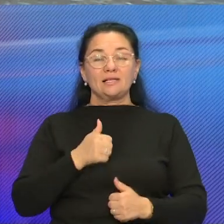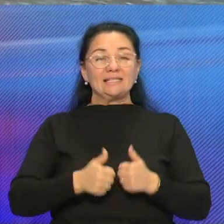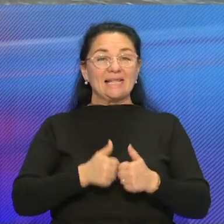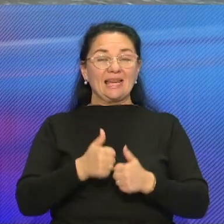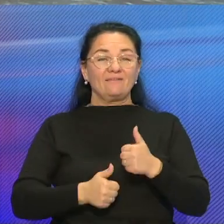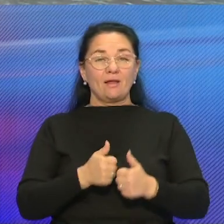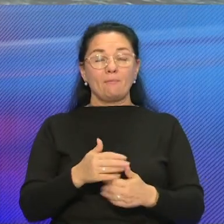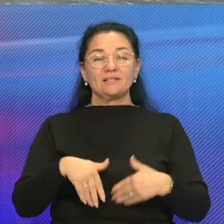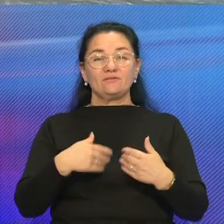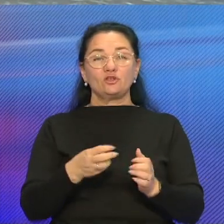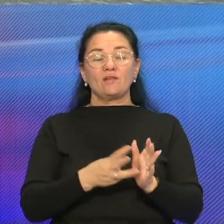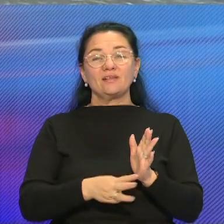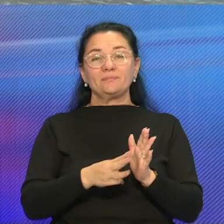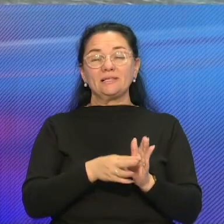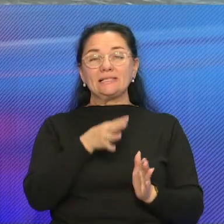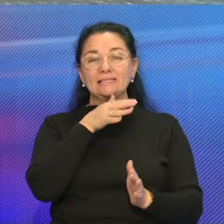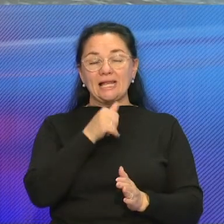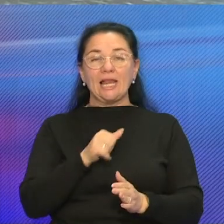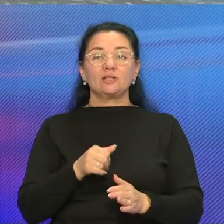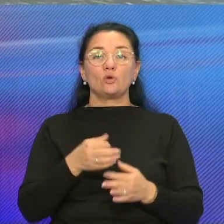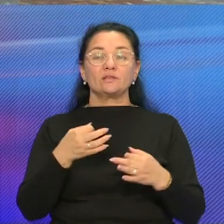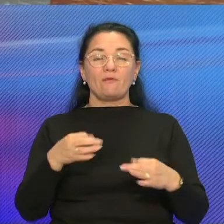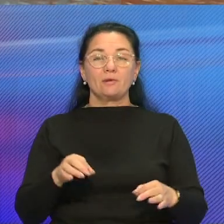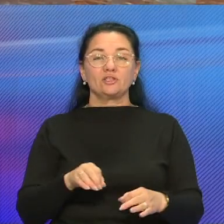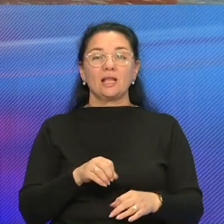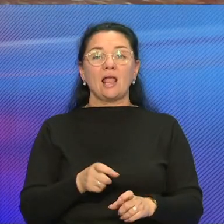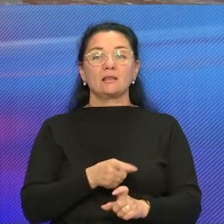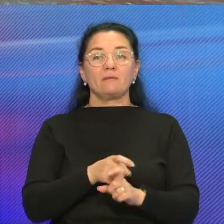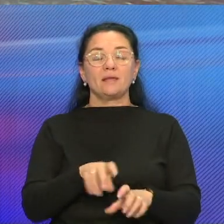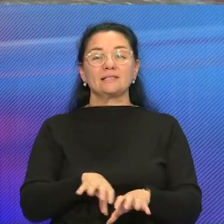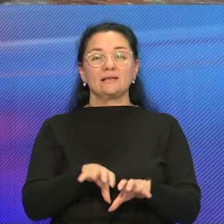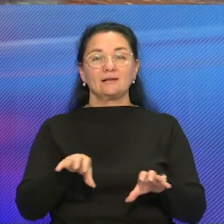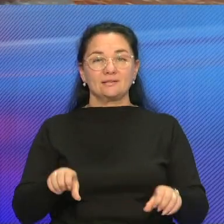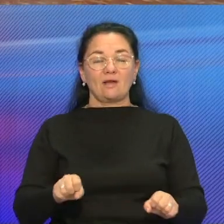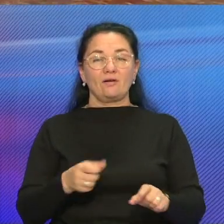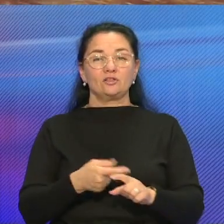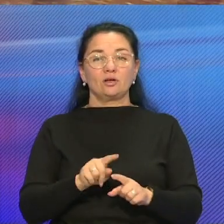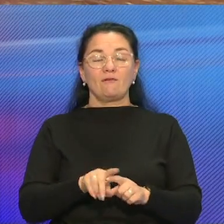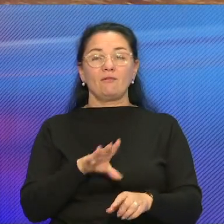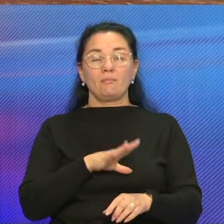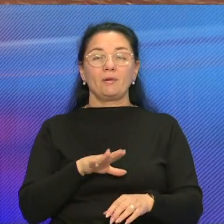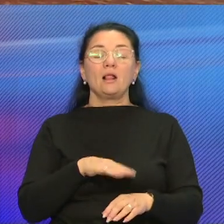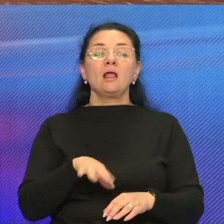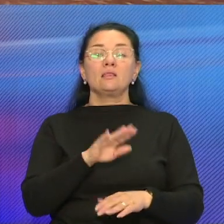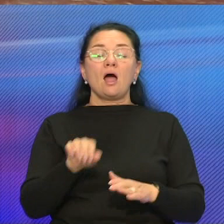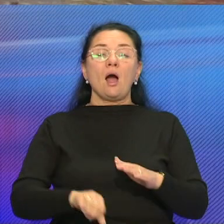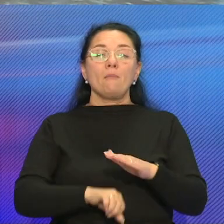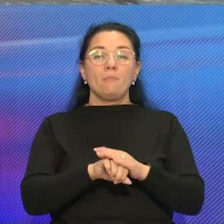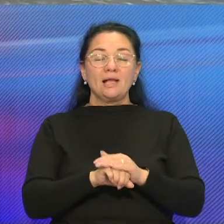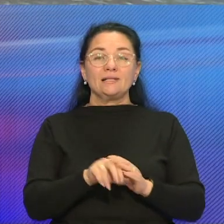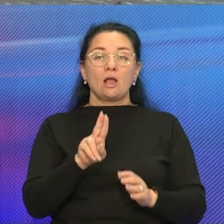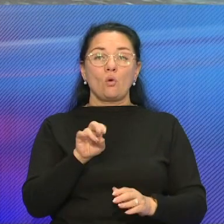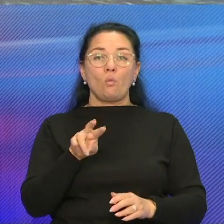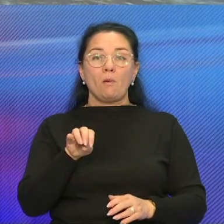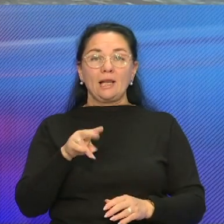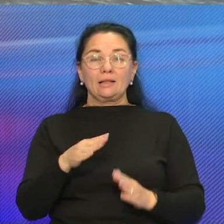прысвечаныя 80-годзе вызвалення Беларусі ад нямецка-фашысцкіх захопнікаў, стартавалі на базе дзіцячага аздараўленчага лагера «Купаленка».